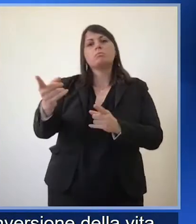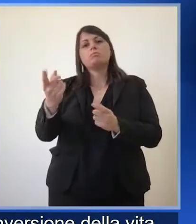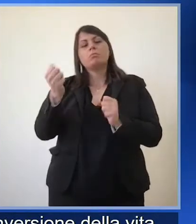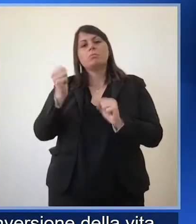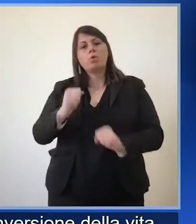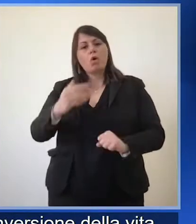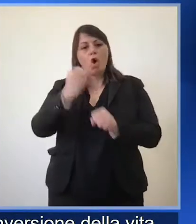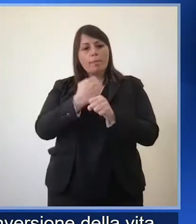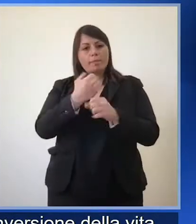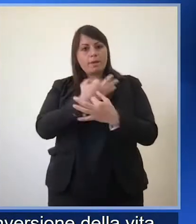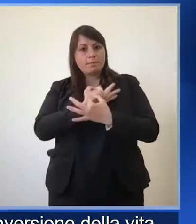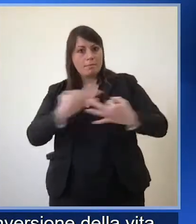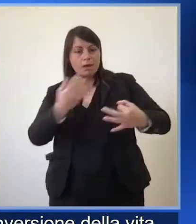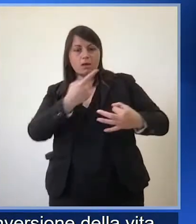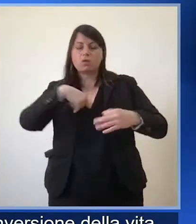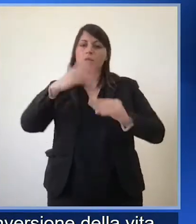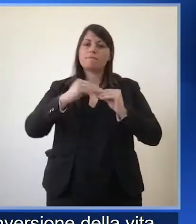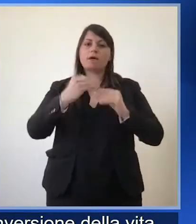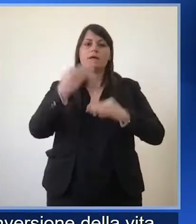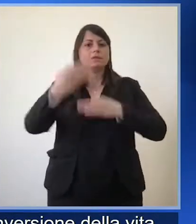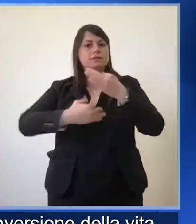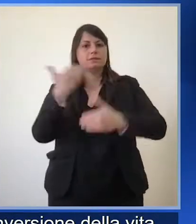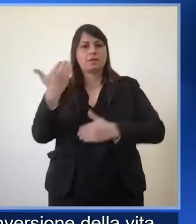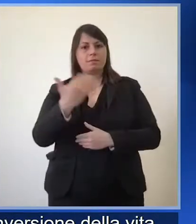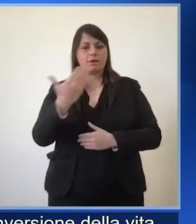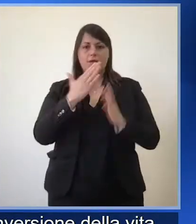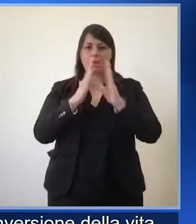misericordominus. Amen.